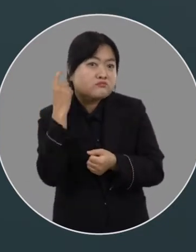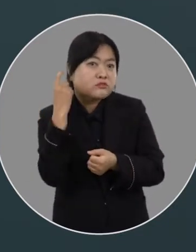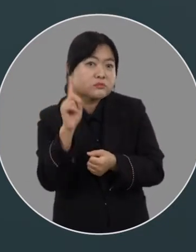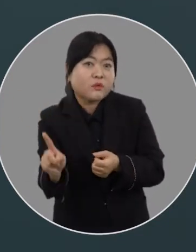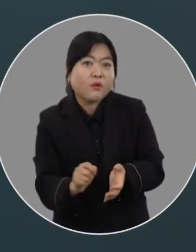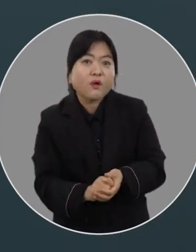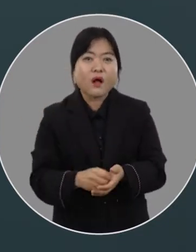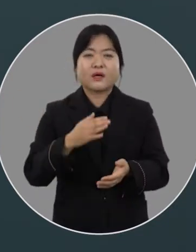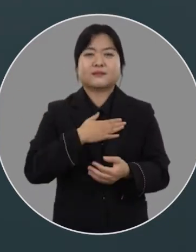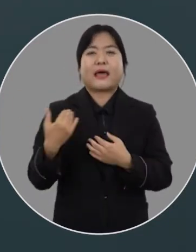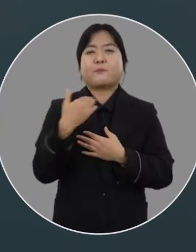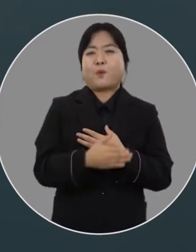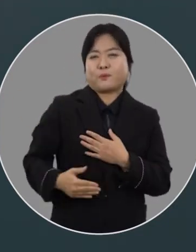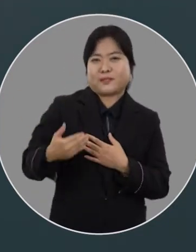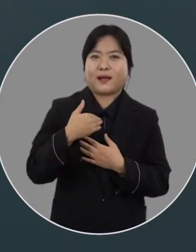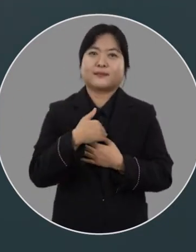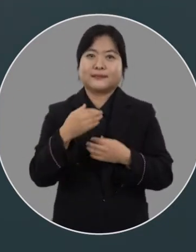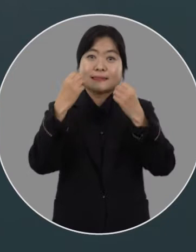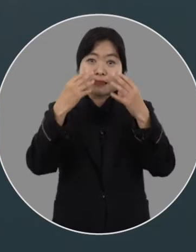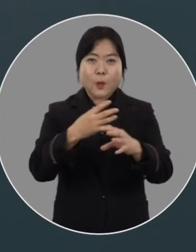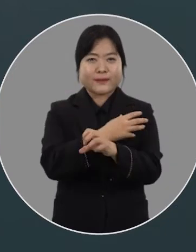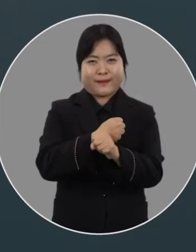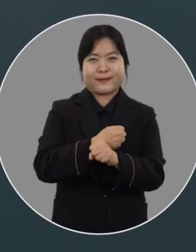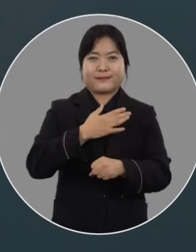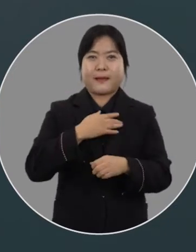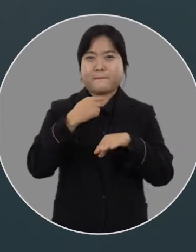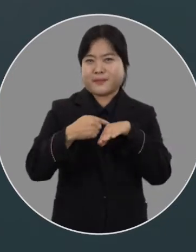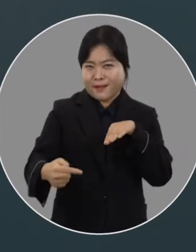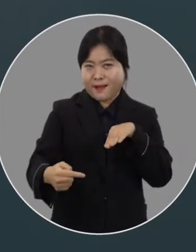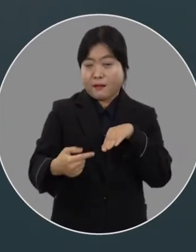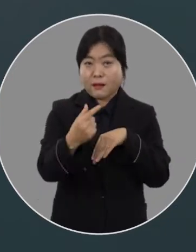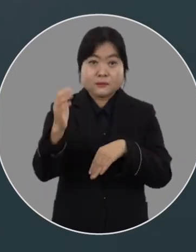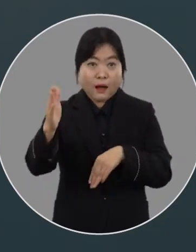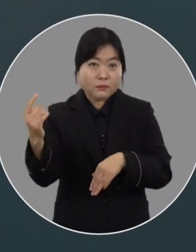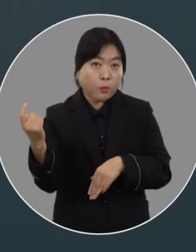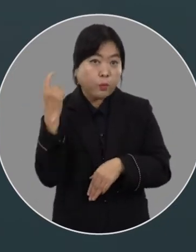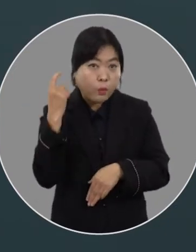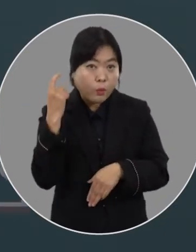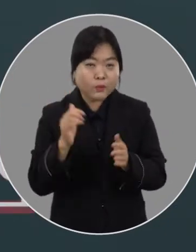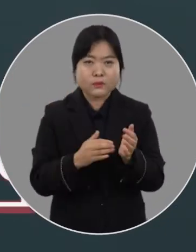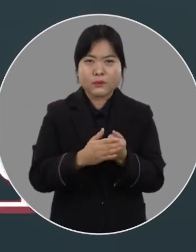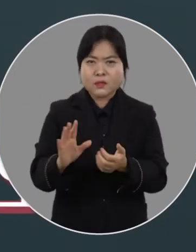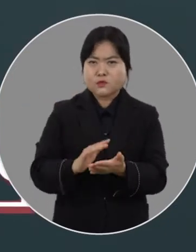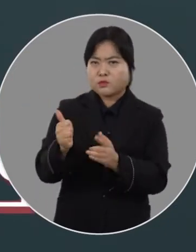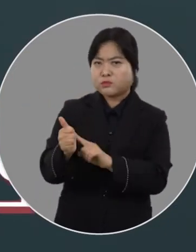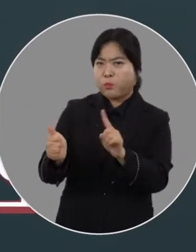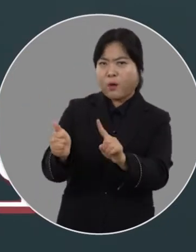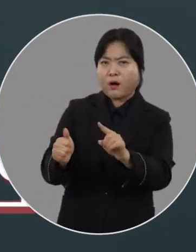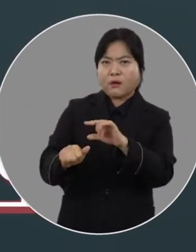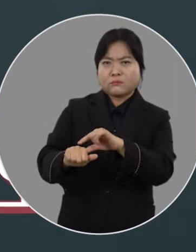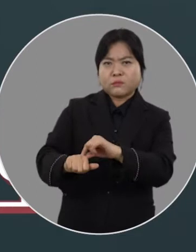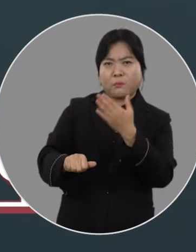들렸는데요. 이것은 나의 몸이다. 이것은 새로 계약을 맺는 나의 피다. 이런 이야기를 들으면서 그리스도인들은